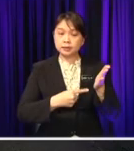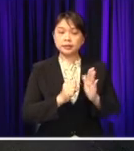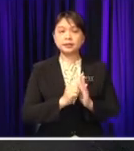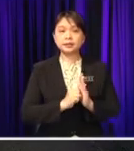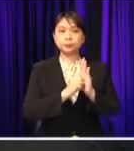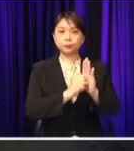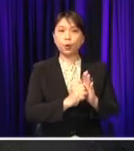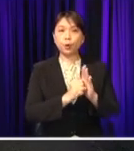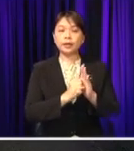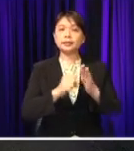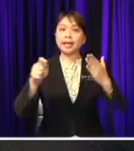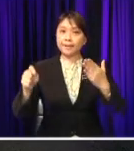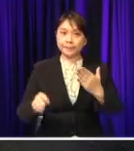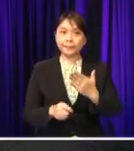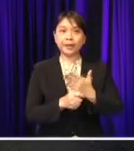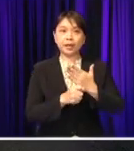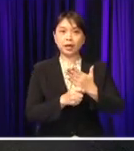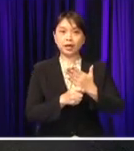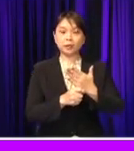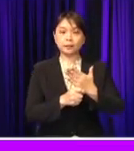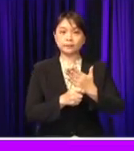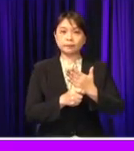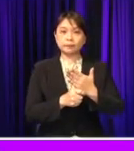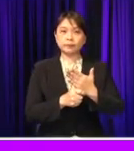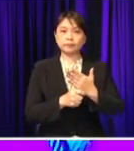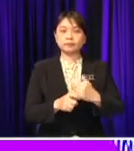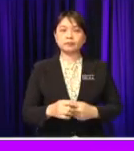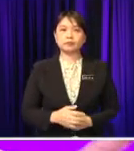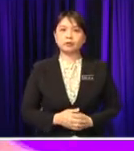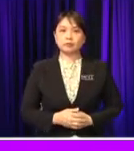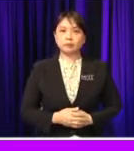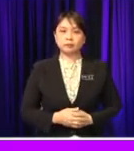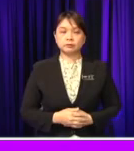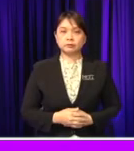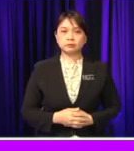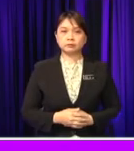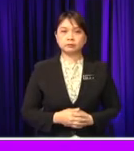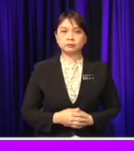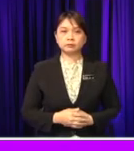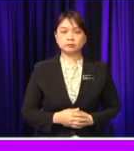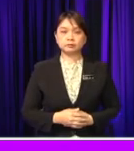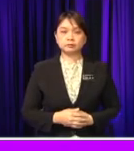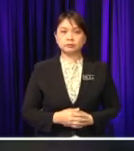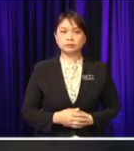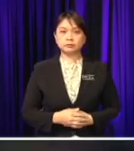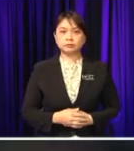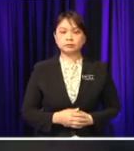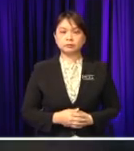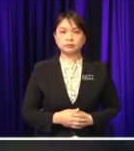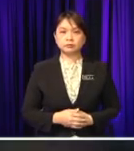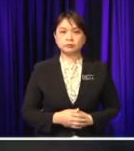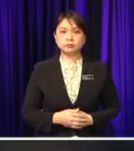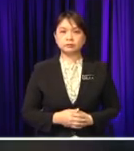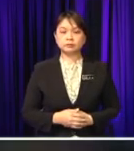nih bilangannya makin banyak makin banyak makin banyak Nah kita akan tambah-tambah supaya bilangan itu akan